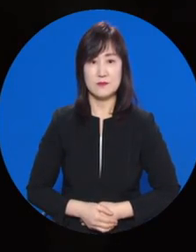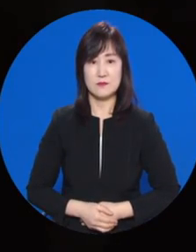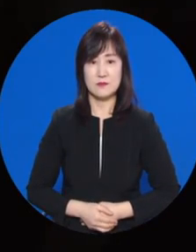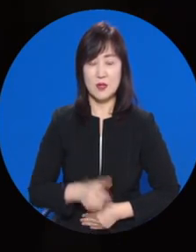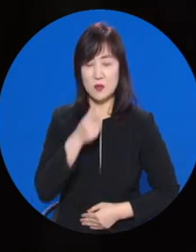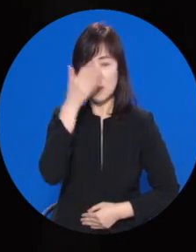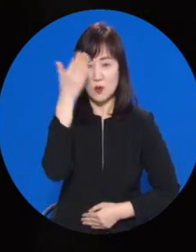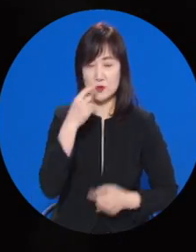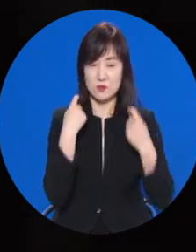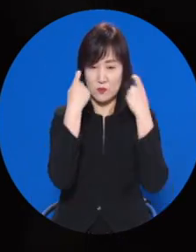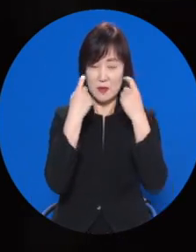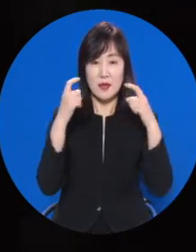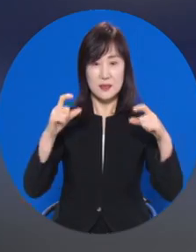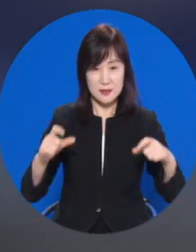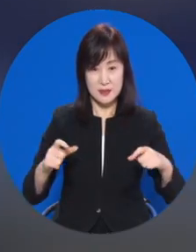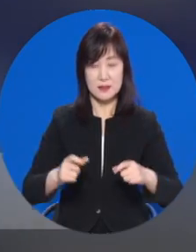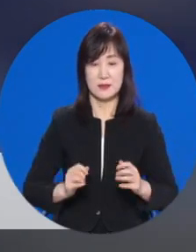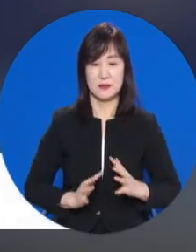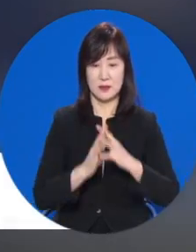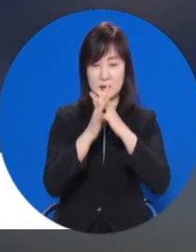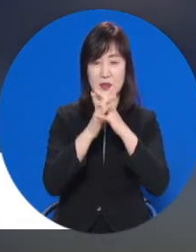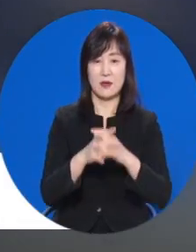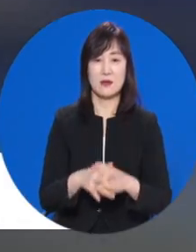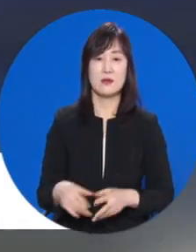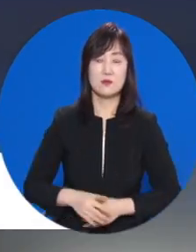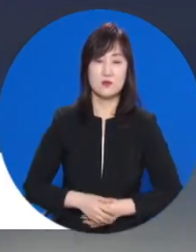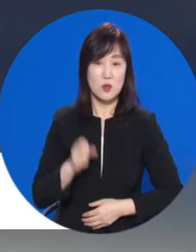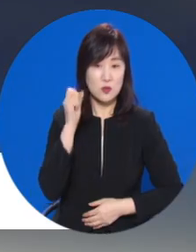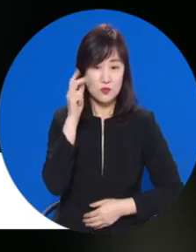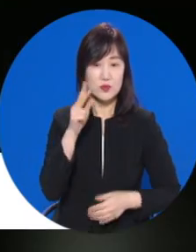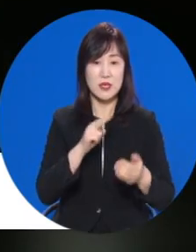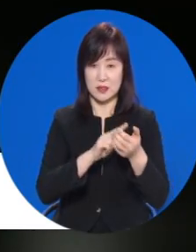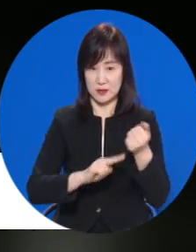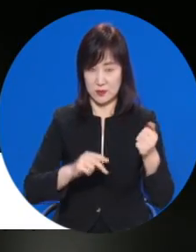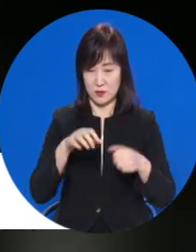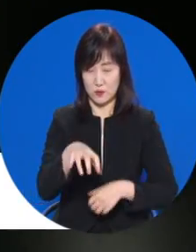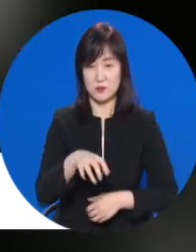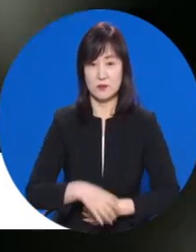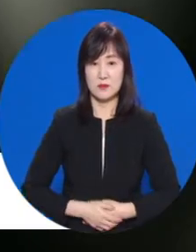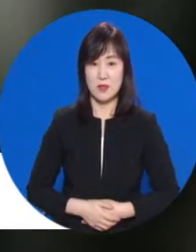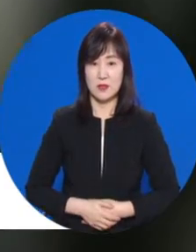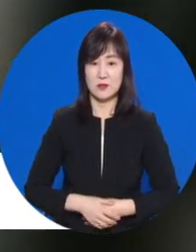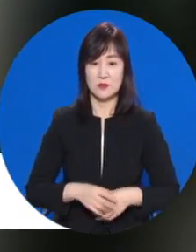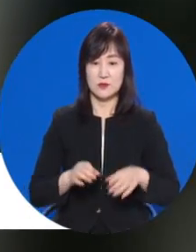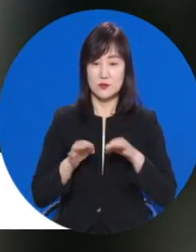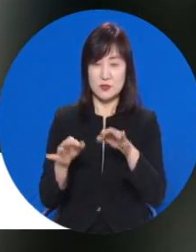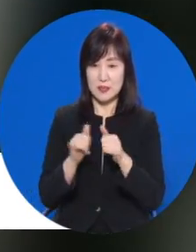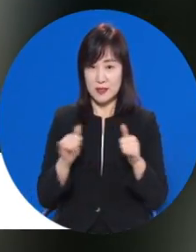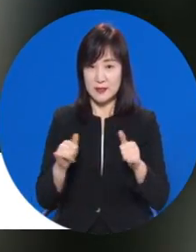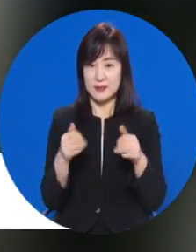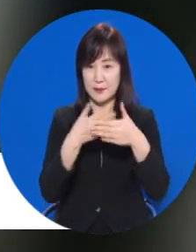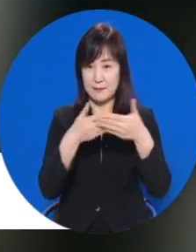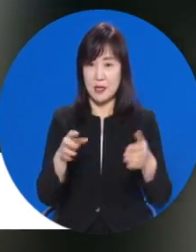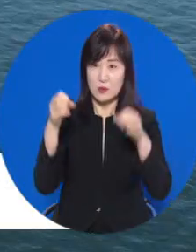여수 관광지 한복판에 위치한 A 분양형 호텔. 투자자들이 불 켜진 객실 수를 세고